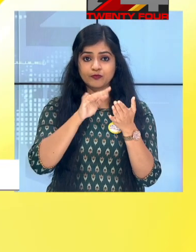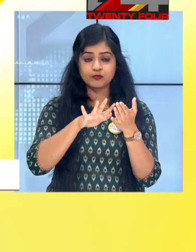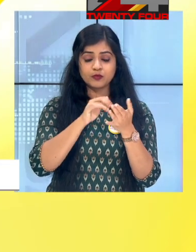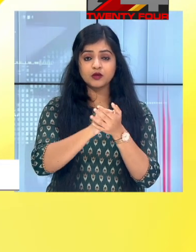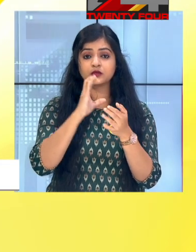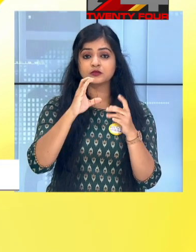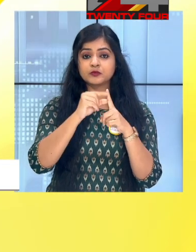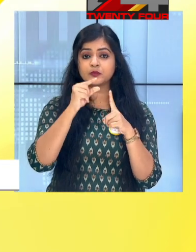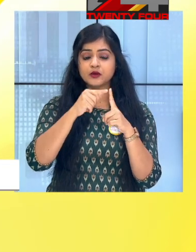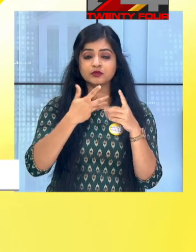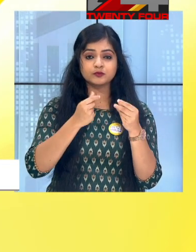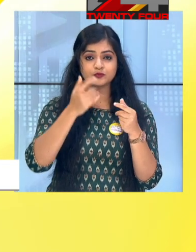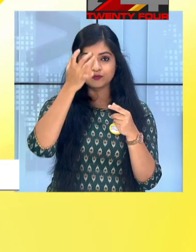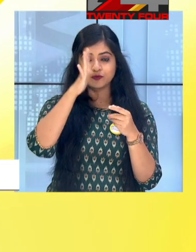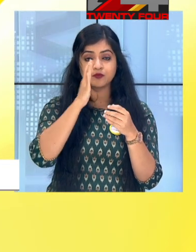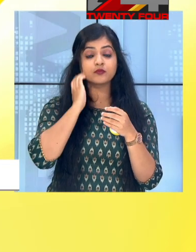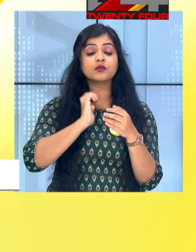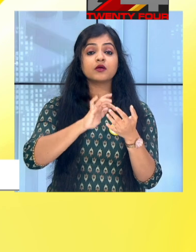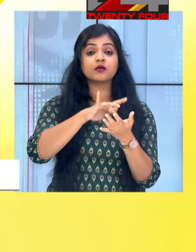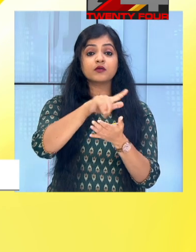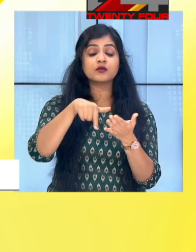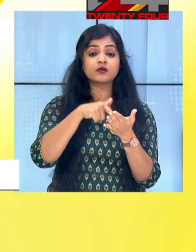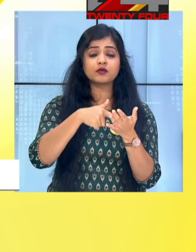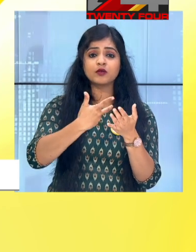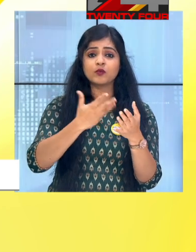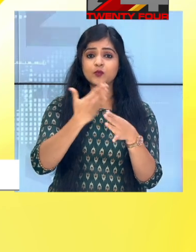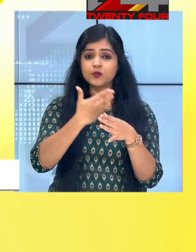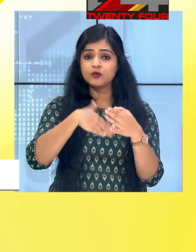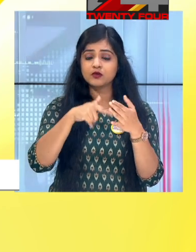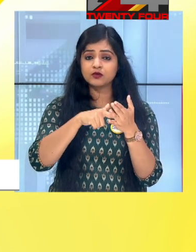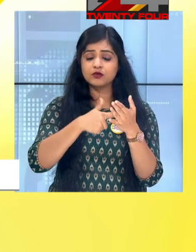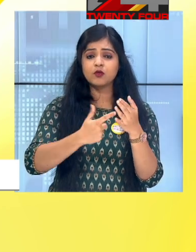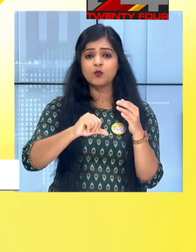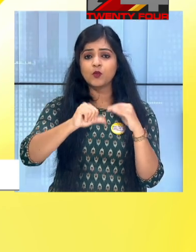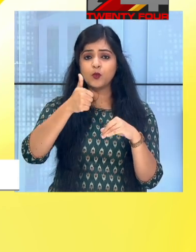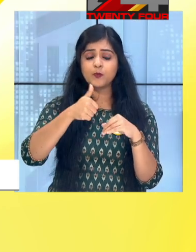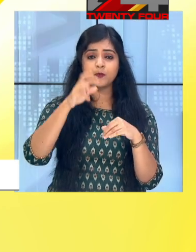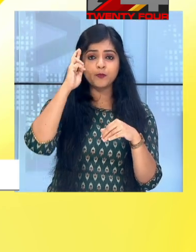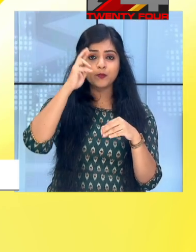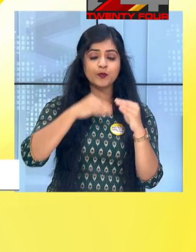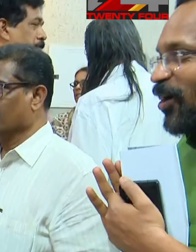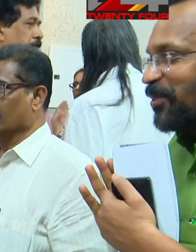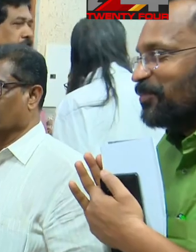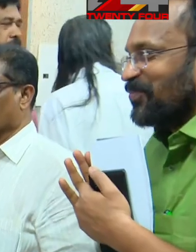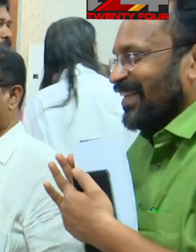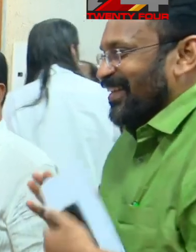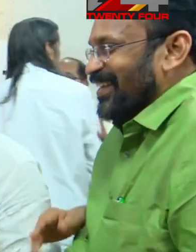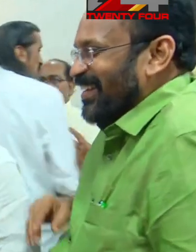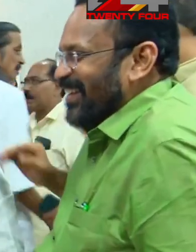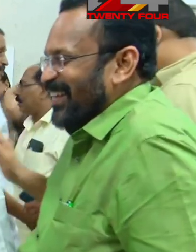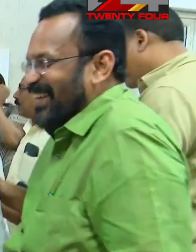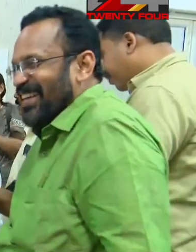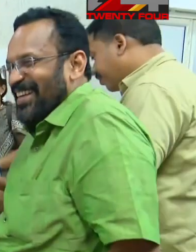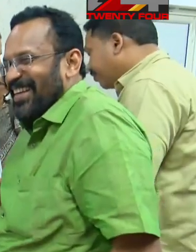സംബന്ധിച്ചിട്ടുണ്ട്. മാത്രവുമല്ല, ഗ്രൗണ്ട് ലെവലിൽ ഒരു വർക്ക് നടത്തുമ്പോൾ സ്വാഭാവികമായും അത് വലിയ നേട്ടമുണ്ടാക്കാൻ കഴിയും എന്നുള്ളൊരു വിലയിരുത്തൽ കൂടിയുണ്ട്. ഇനി ഇന്ത്യ സഖ്യം അടക്കമുള്ള